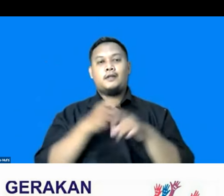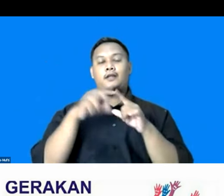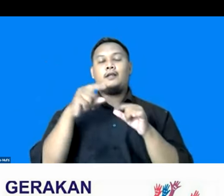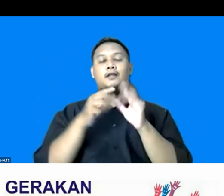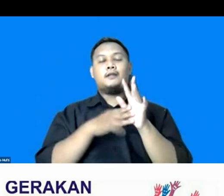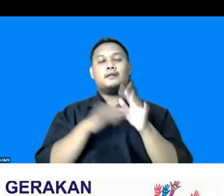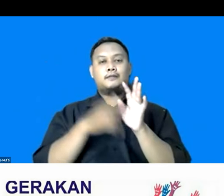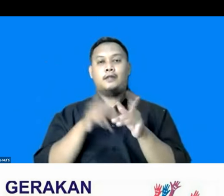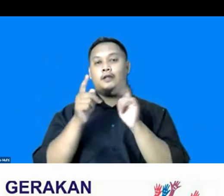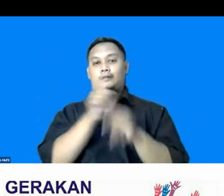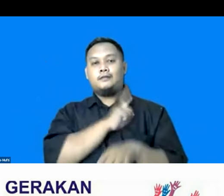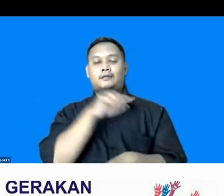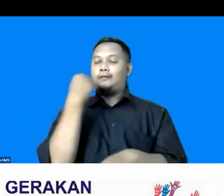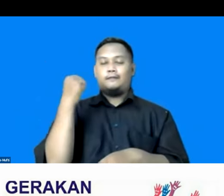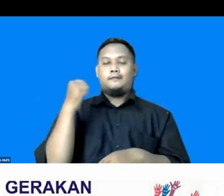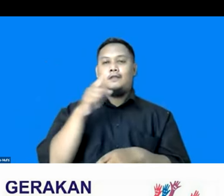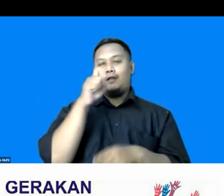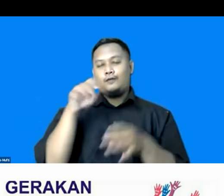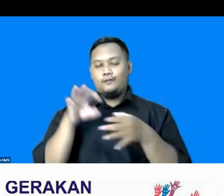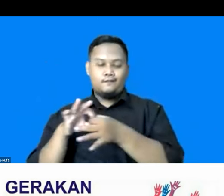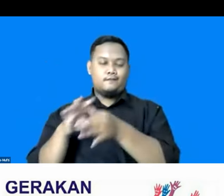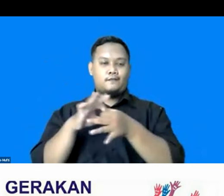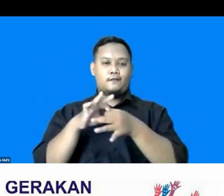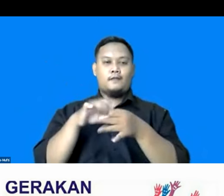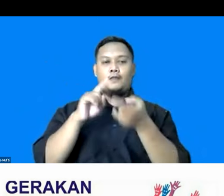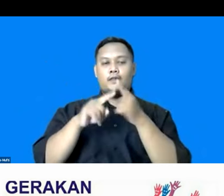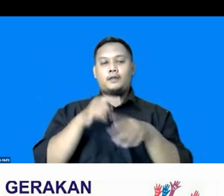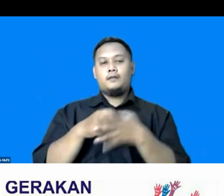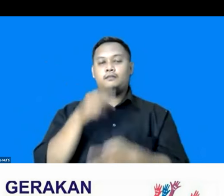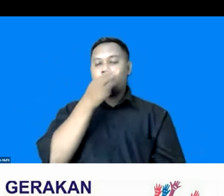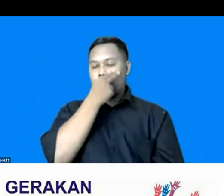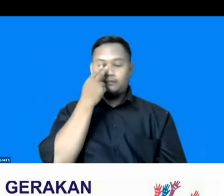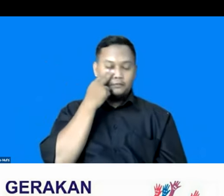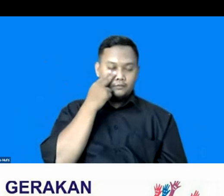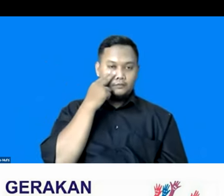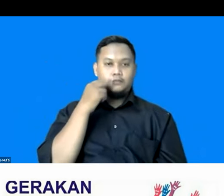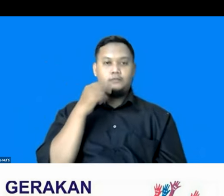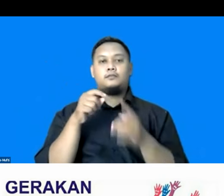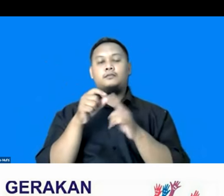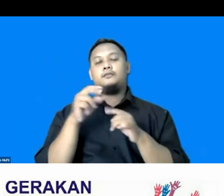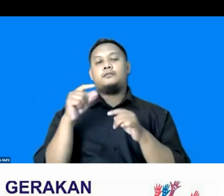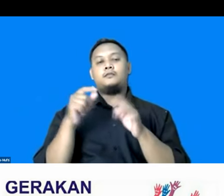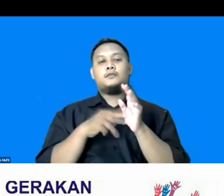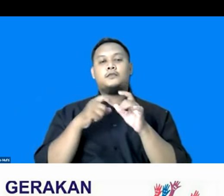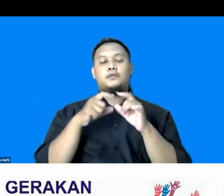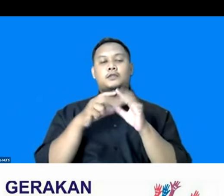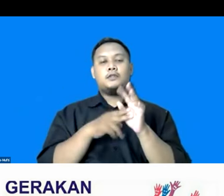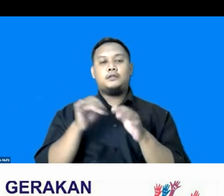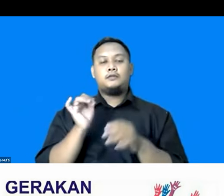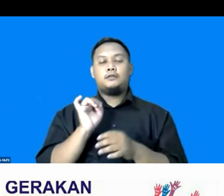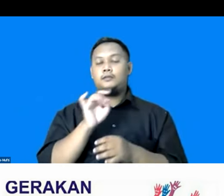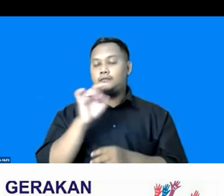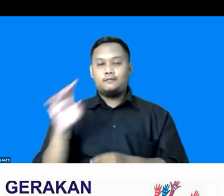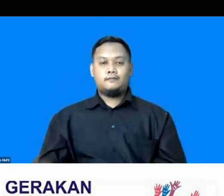bisa ya Kak, jadi harus gandeng teman-teman dari teman-teman Netra, teman-teman Persani, dan yang lain. Itu sih Kak